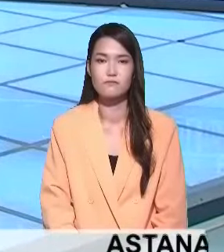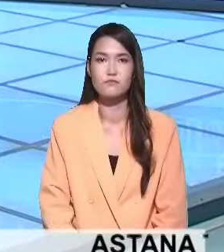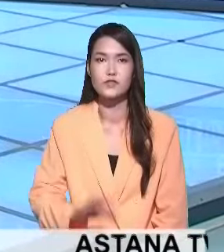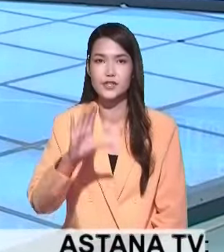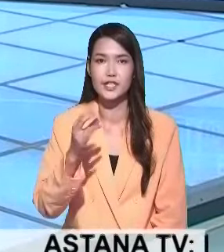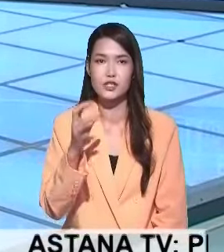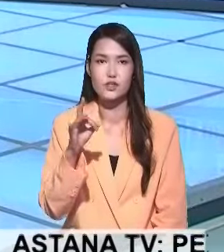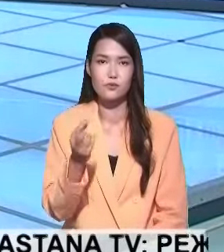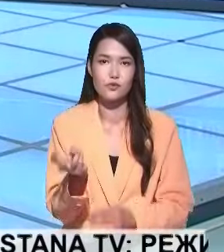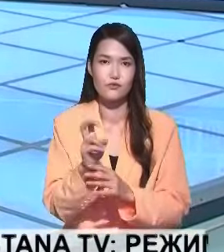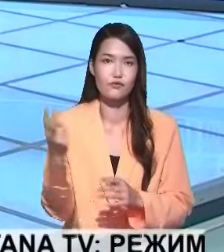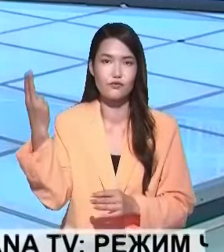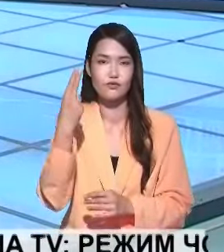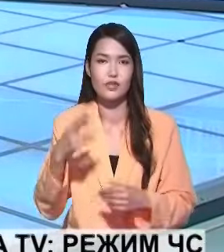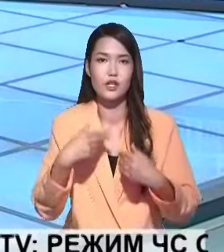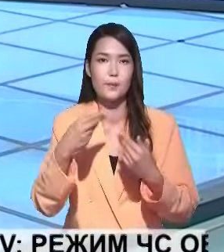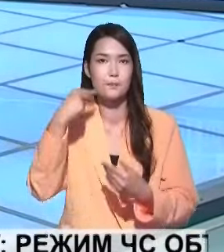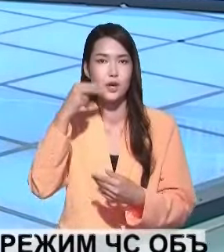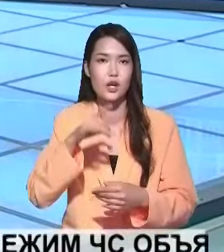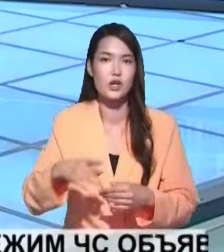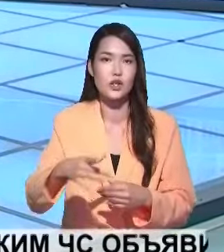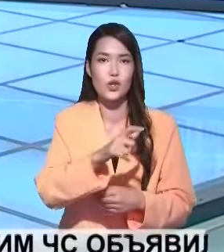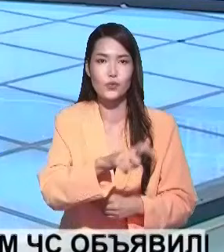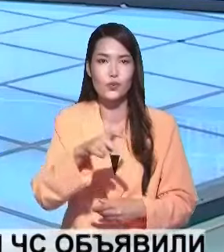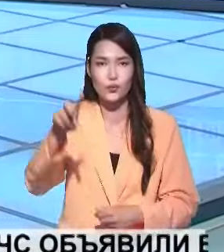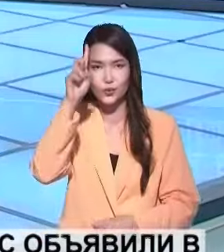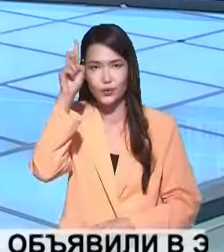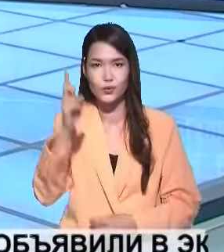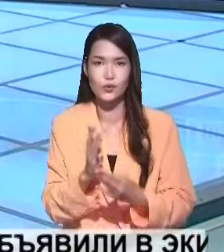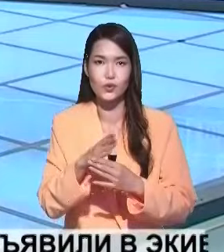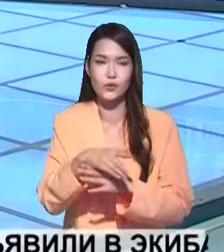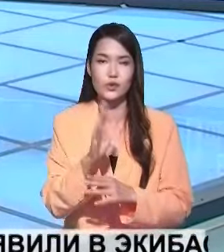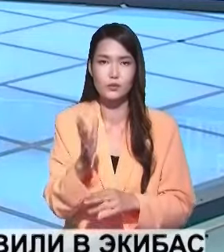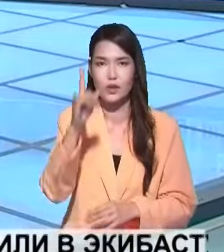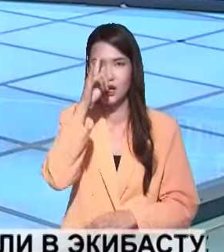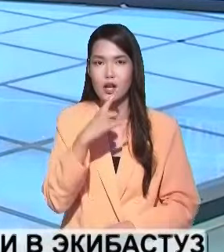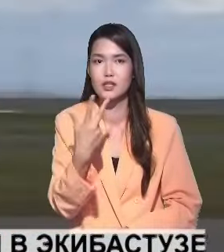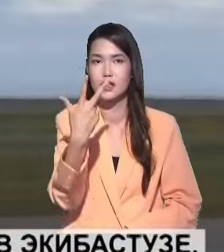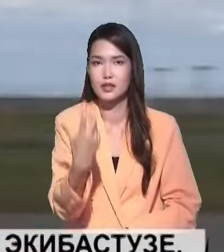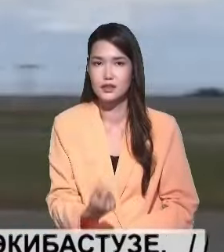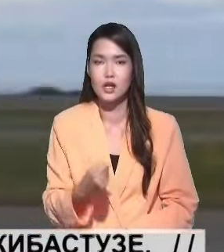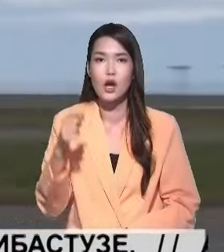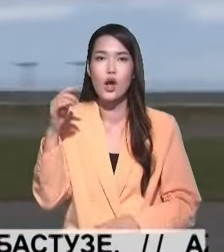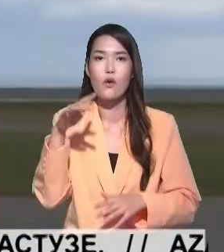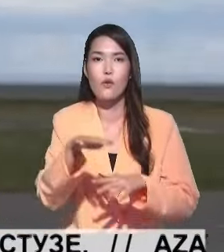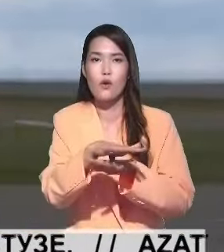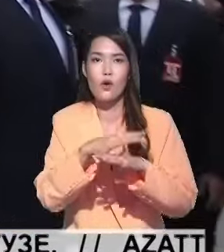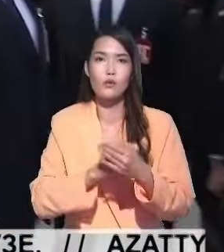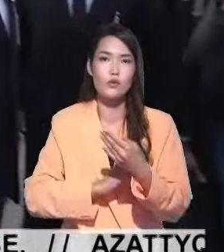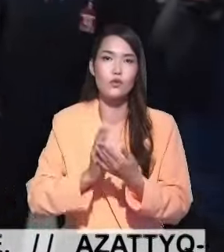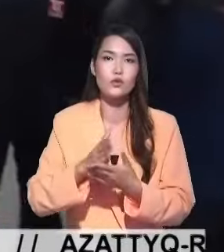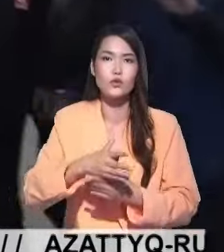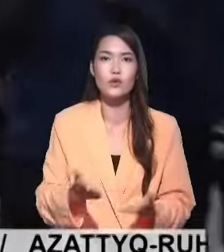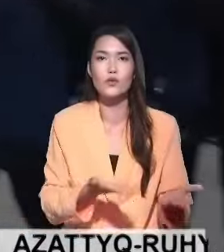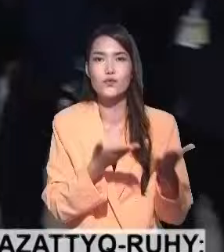Си Цзиньпин прибыл в Астану. Председатель Китайской Народной Республики с государственным визитом пробудет в Казахстане 3 дня. В воздушной гавани высокого гостя